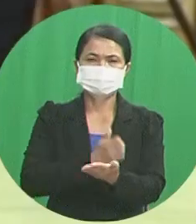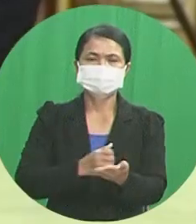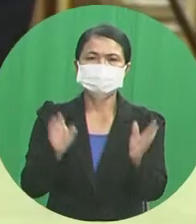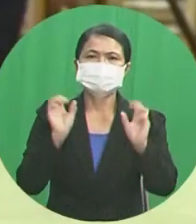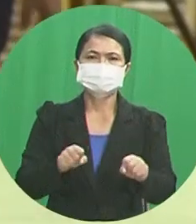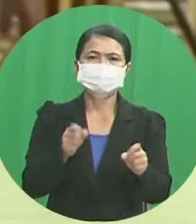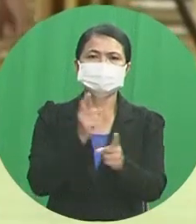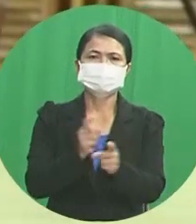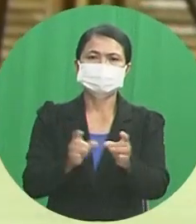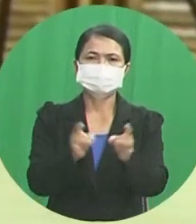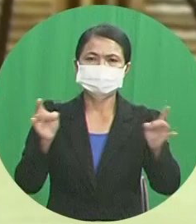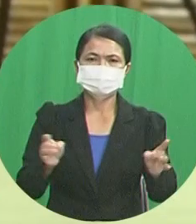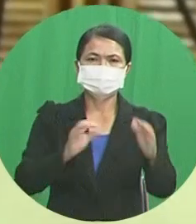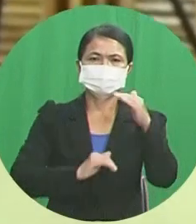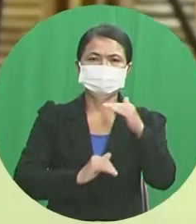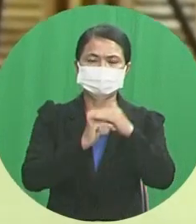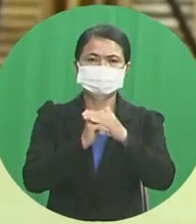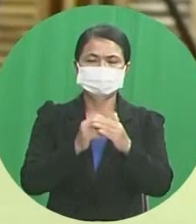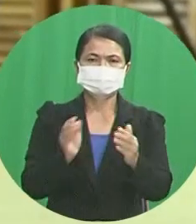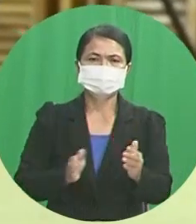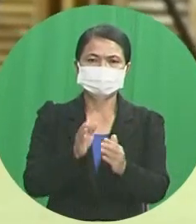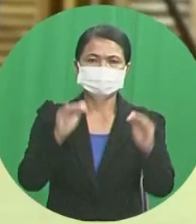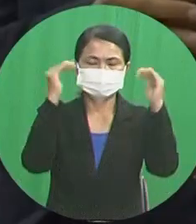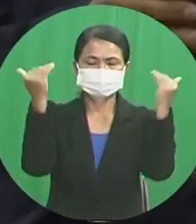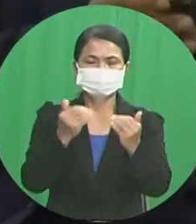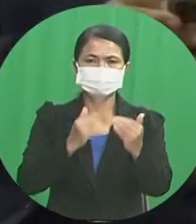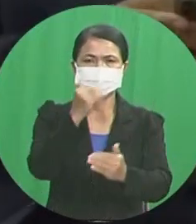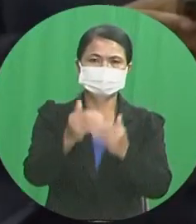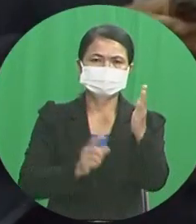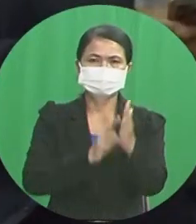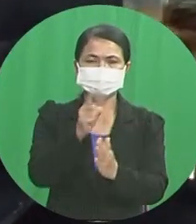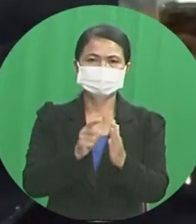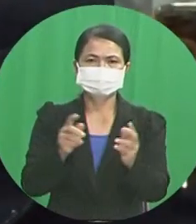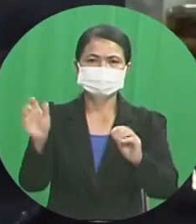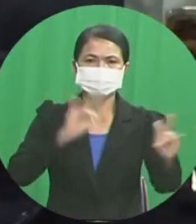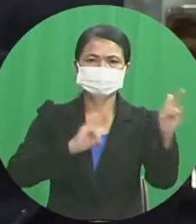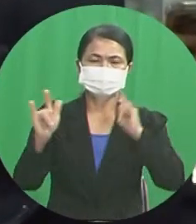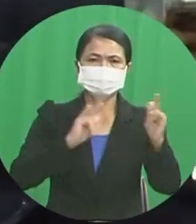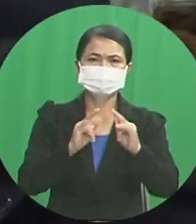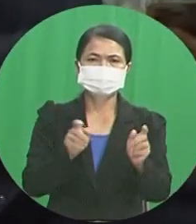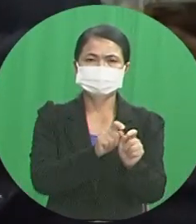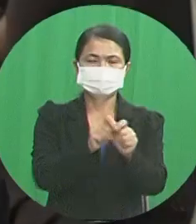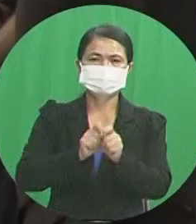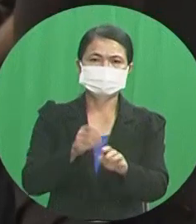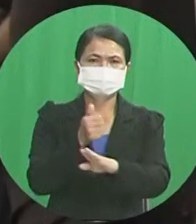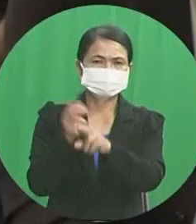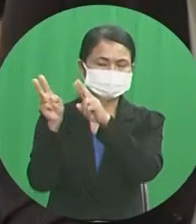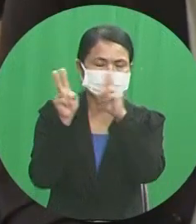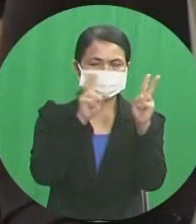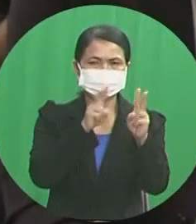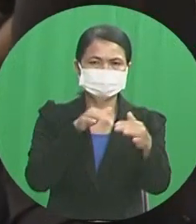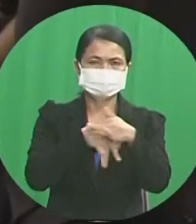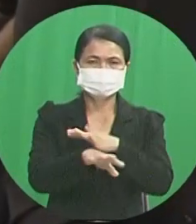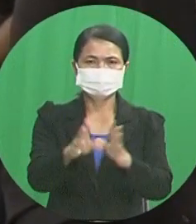ងត្រូវពង្រឹងពង្រីកសមត្ថភាពឲ្យទាន់សភាពការវិវត្តរីកចម្រើននៃបច្ចេកវិទ្យារួមនឹងអភិបាលកិច្ចលំ